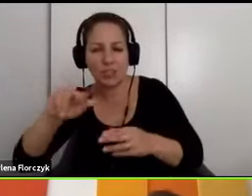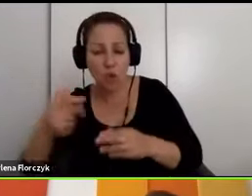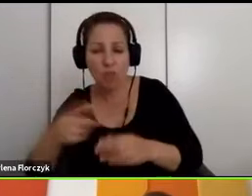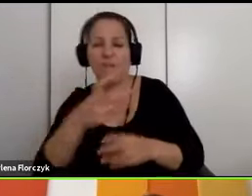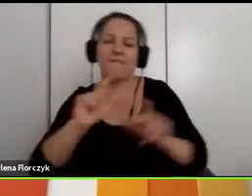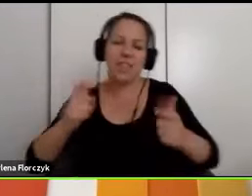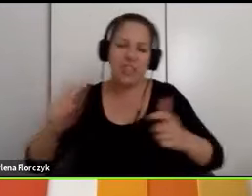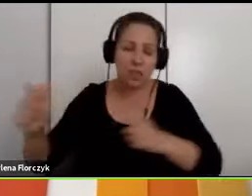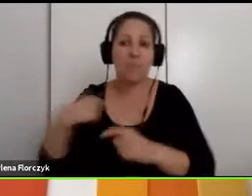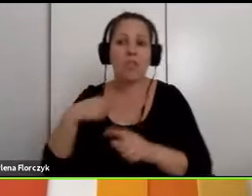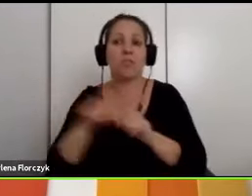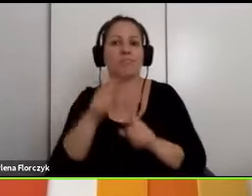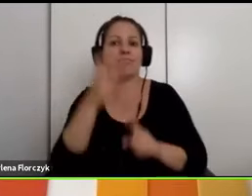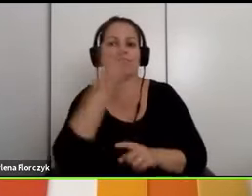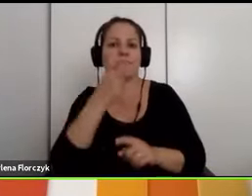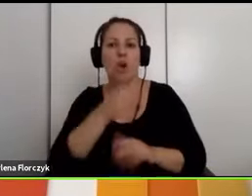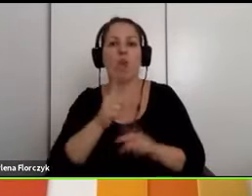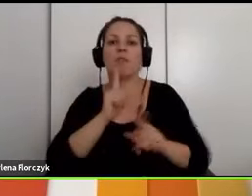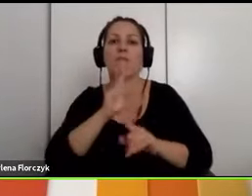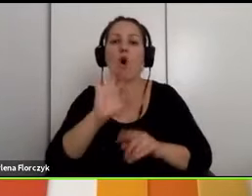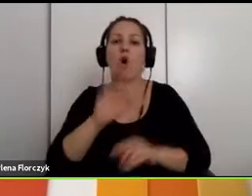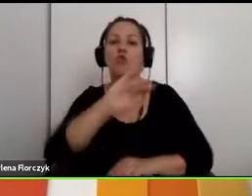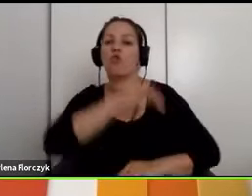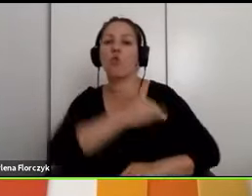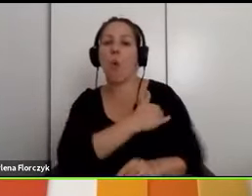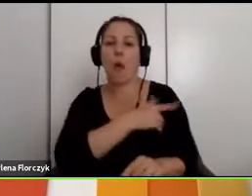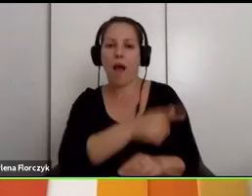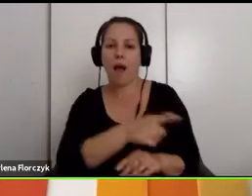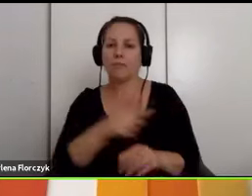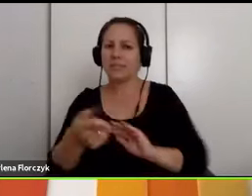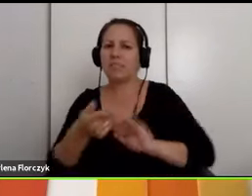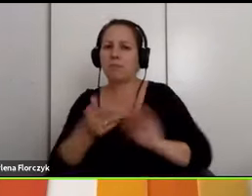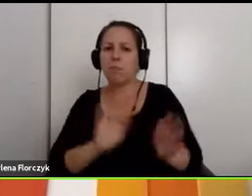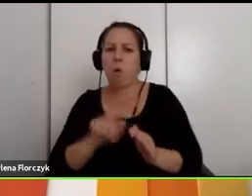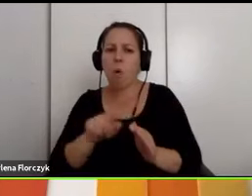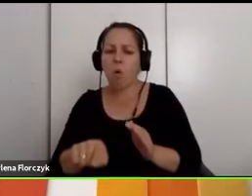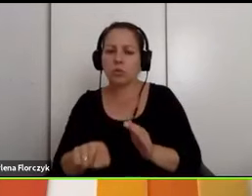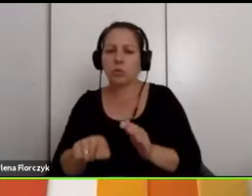tak jak rozmawialiśmy już o szkole, że to jest taki sposób na to, żeby